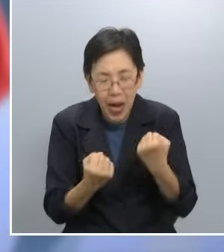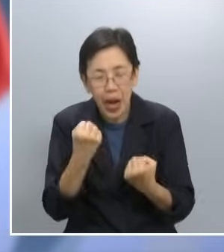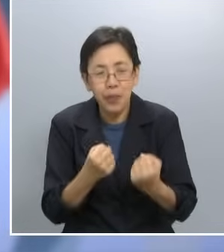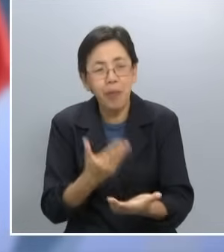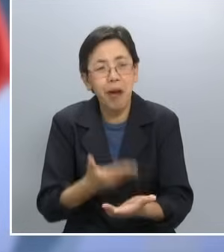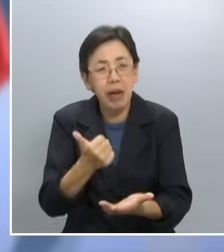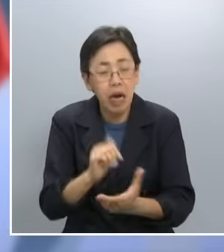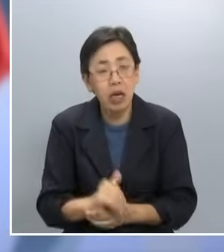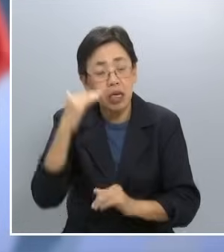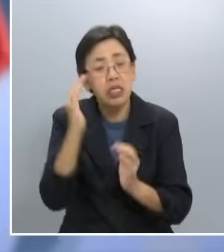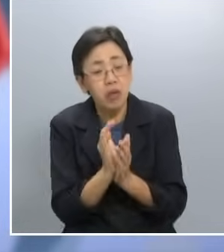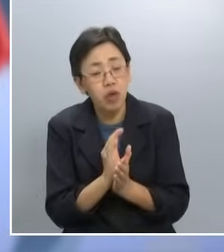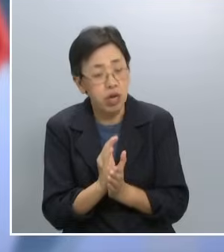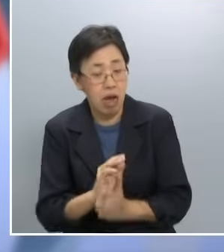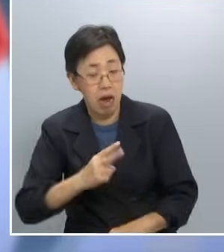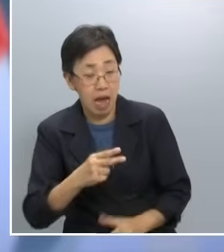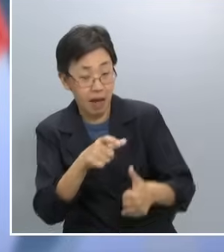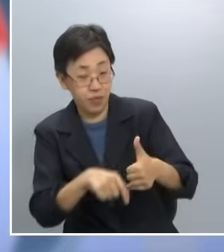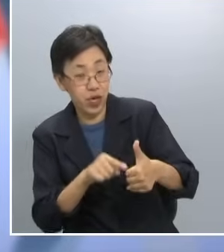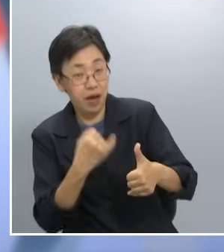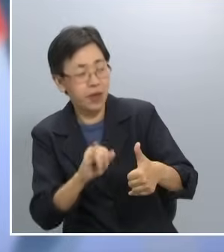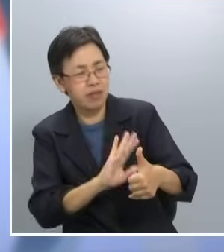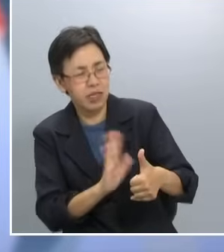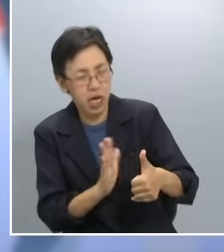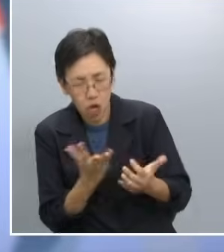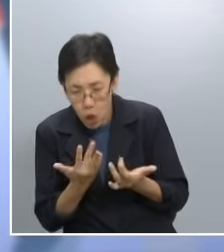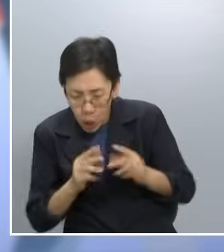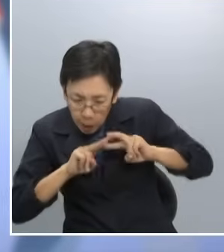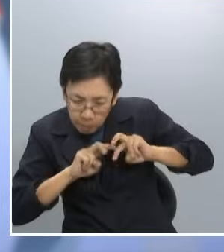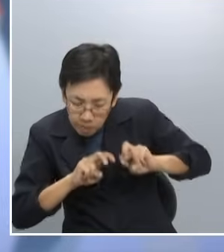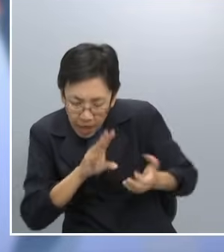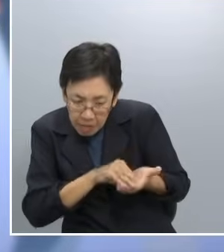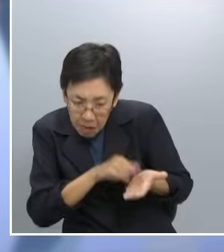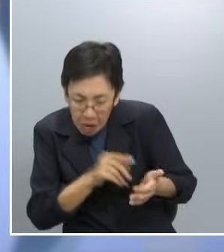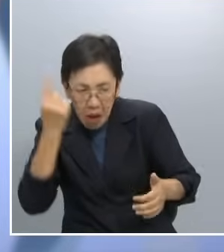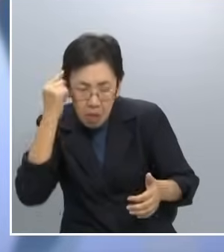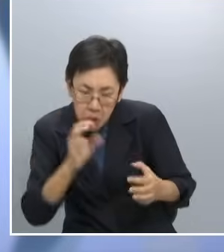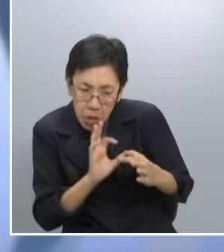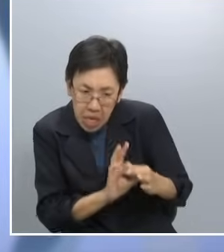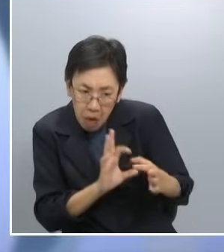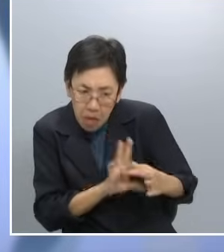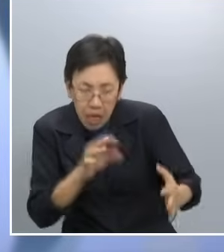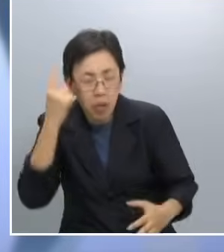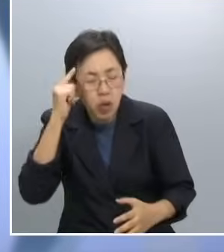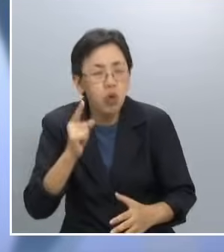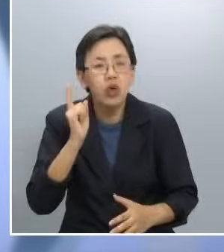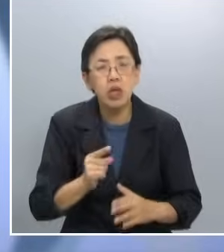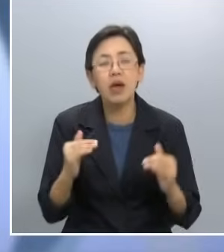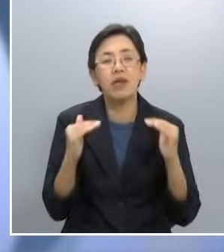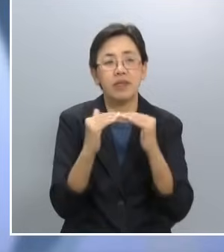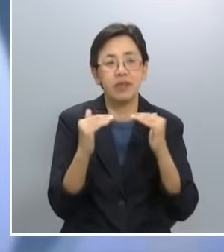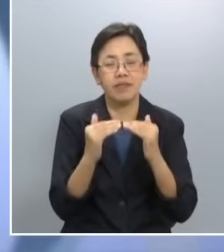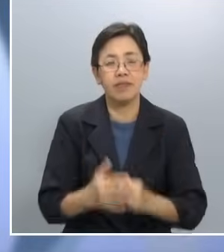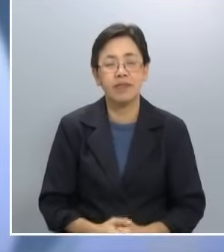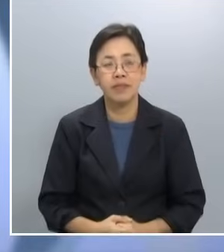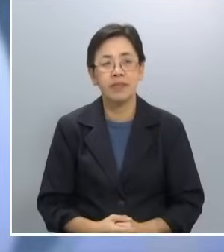คะตำรวจไม่ได้ตั้งข้อหาอะไรล่ามนะคะอมันก็ยังต้องหาข้อมูลเพิ่มเติมอยู่ไม่รู้เาเกี่ยวหรือไม่เกี่ยวค่ะอันนี้เพื่อความเป็นธรรมอื